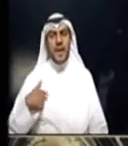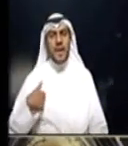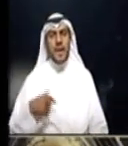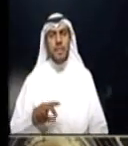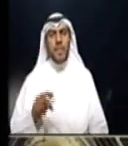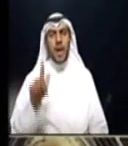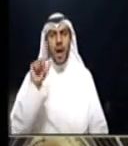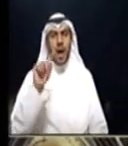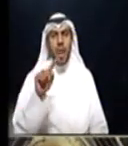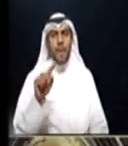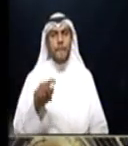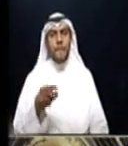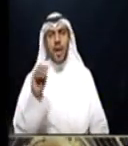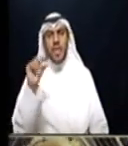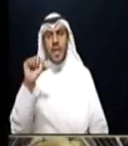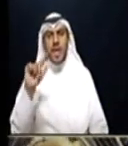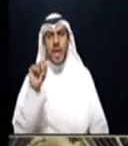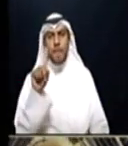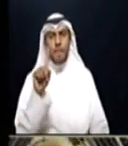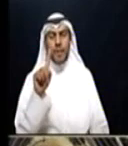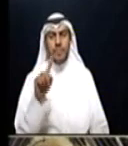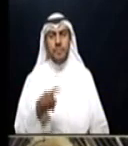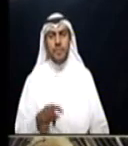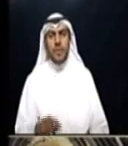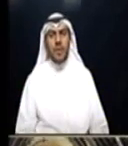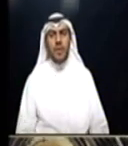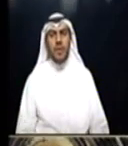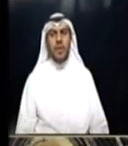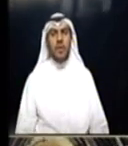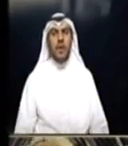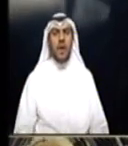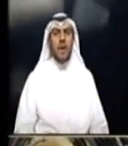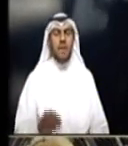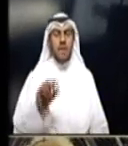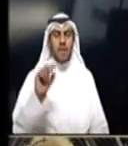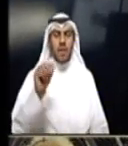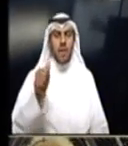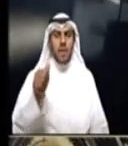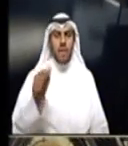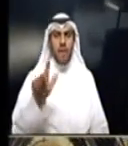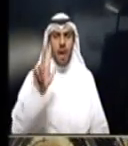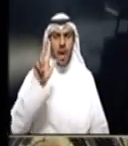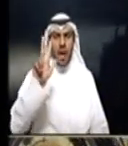السوارج والطالب ضابط فالح العازمي من الدفعة